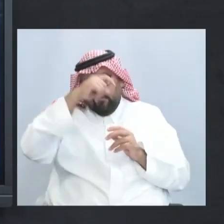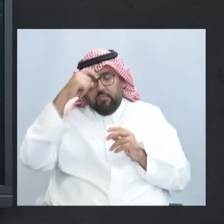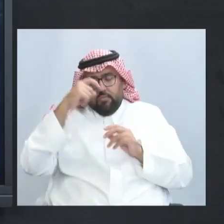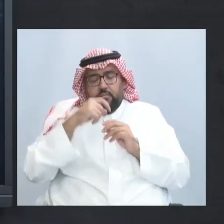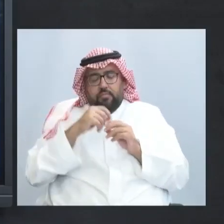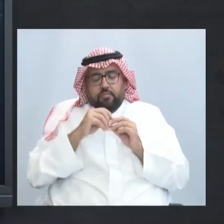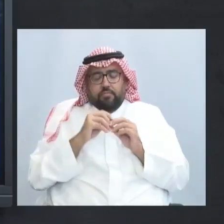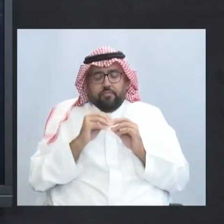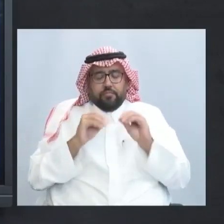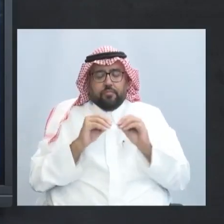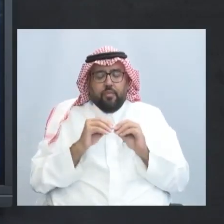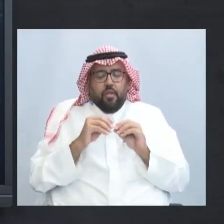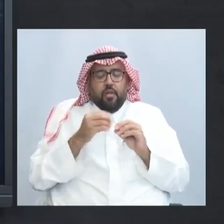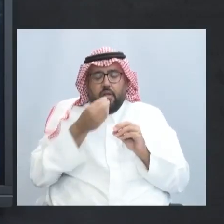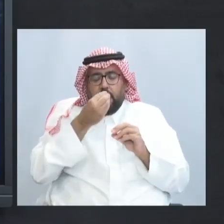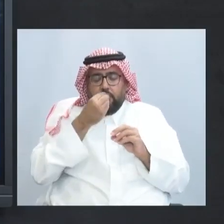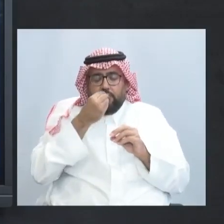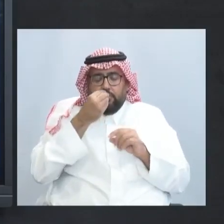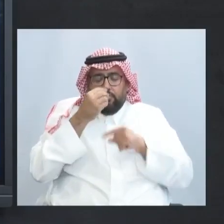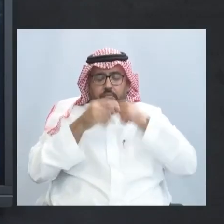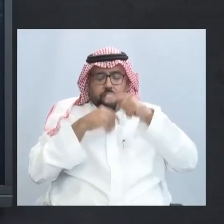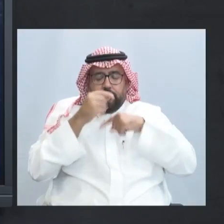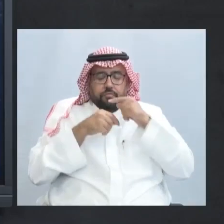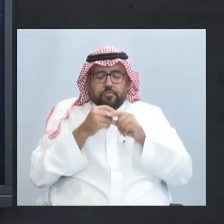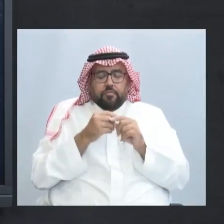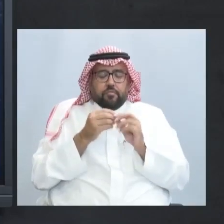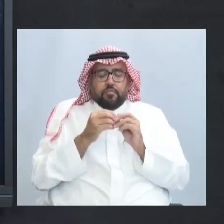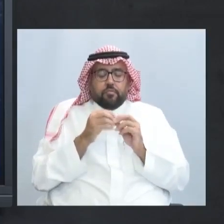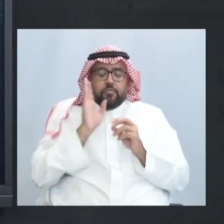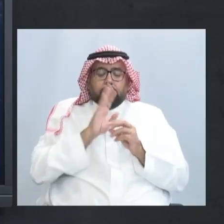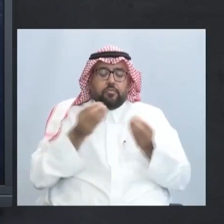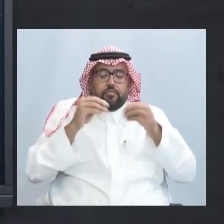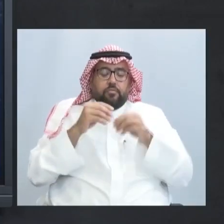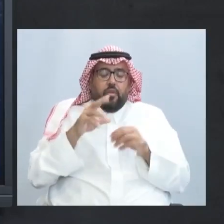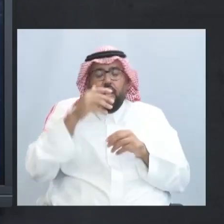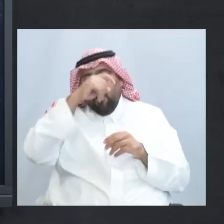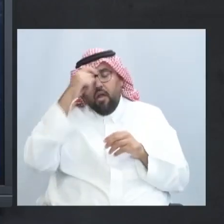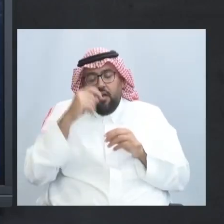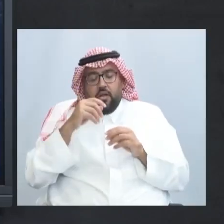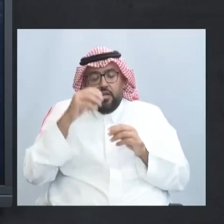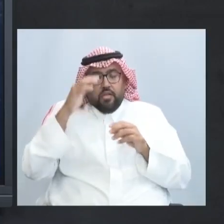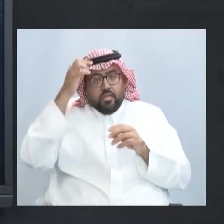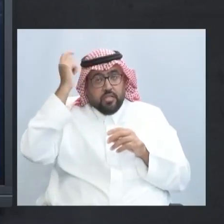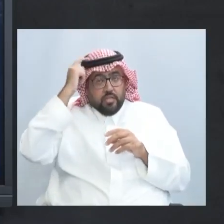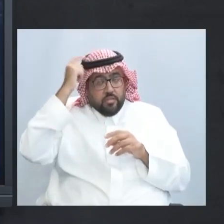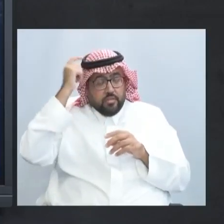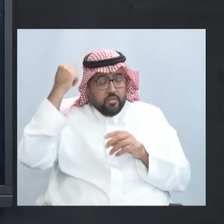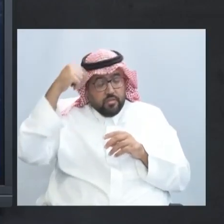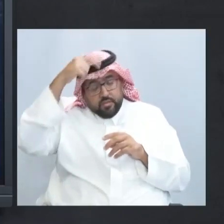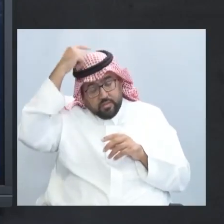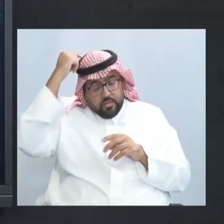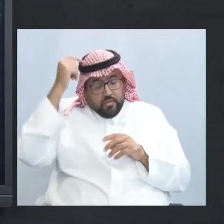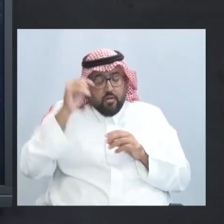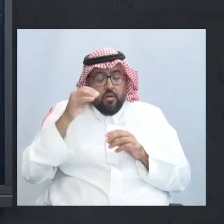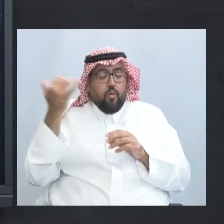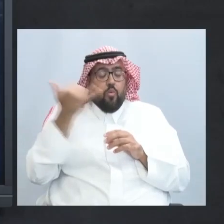اجسام وبالتالي عليها ان تتغذى بشكل مستمر لتعويض الحراره القشره المخيه مميزه في الثديات